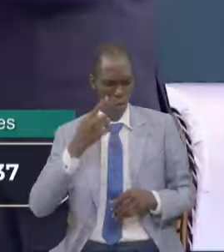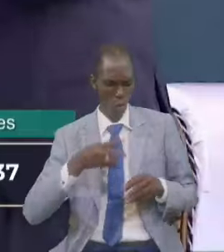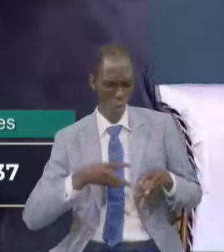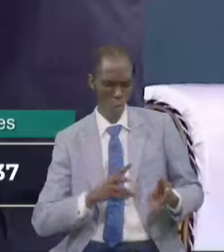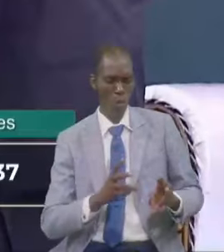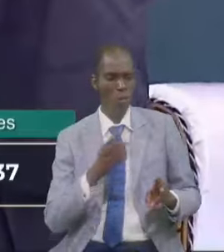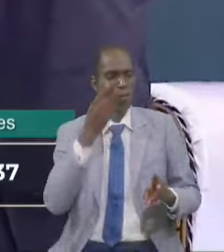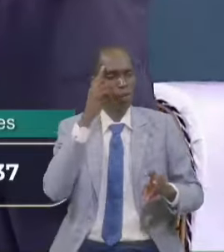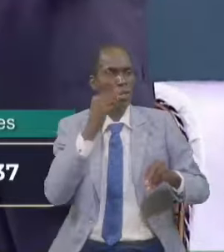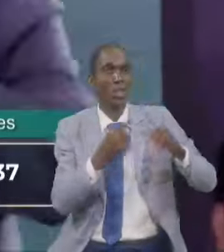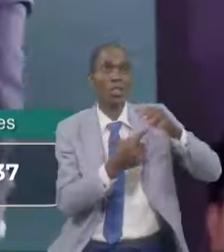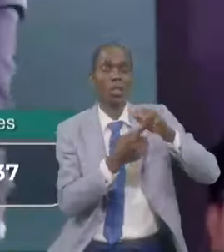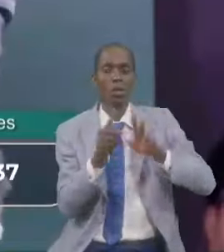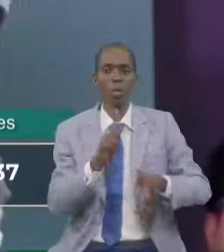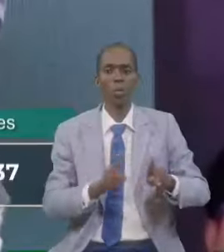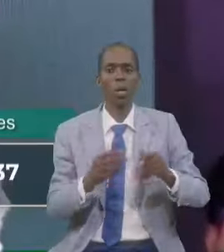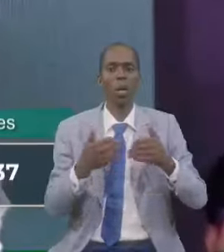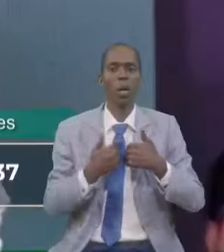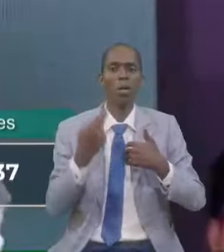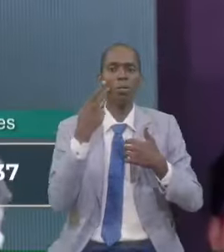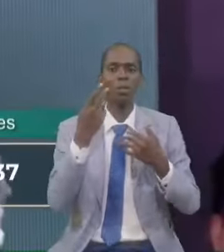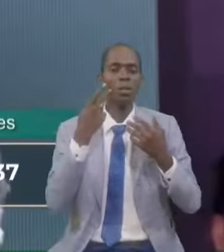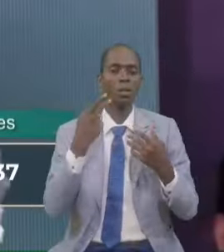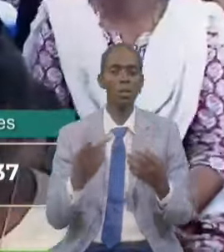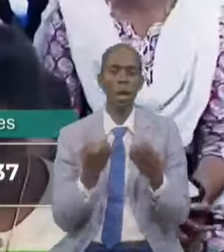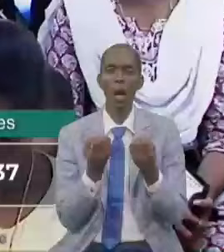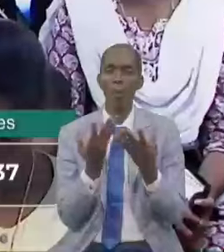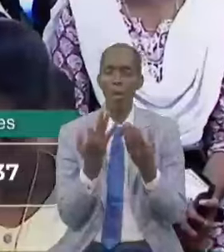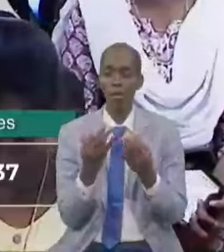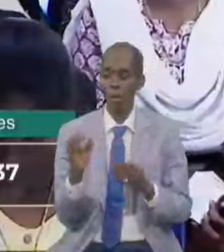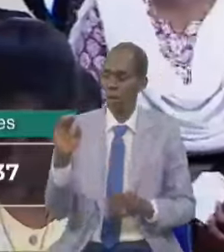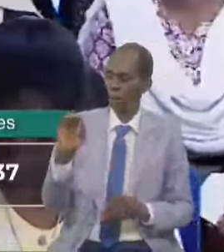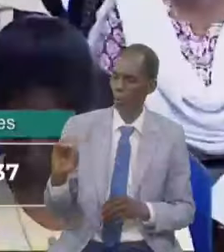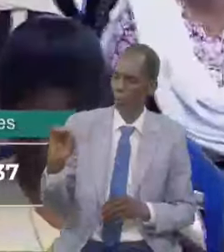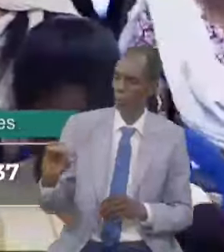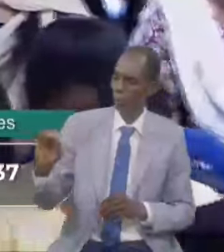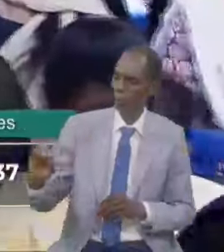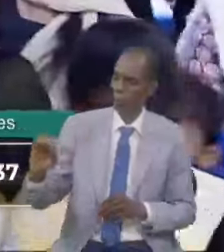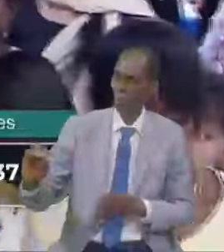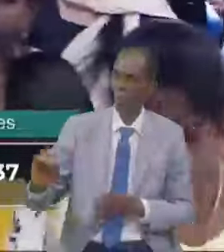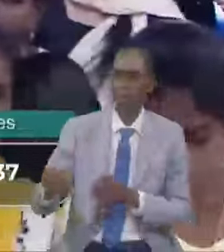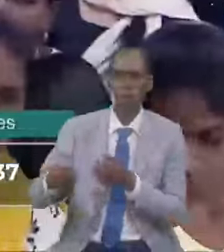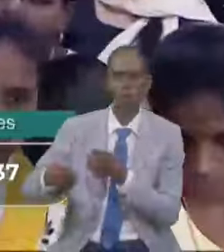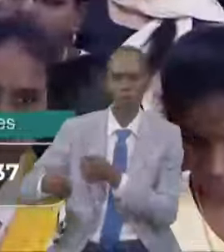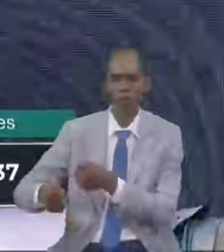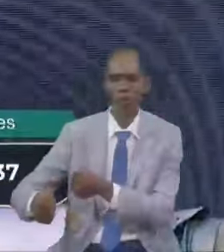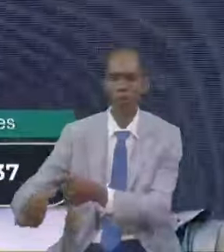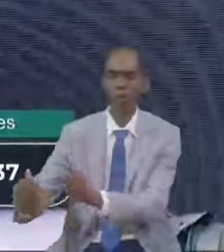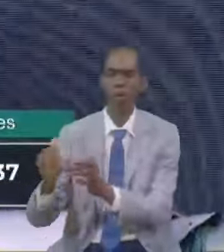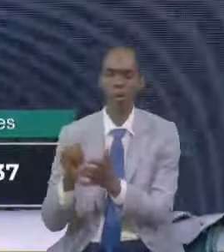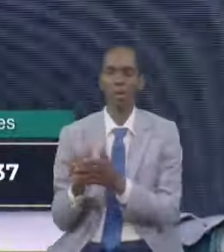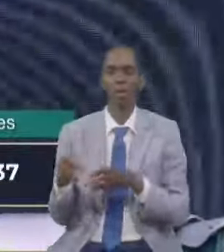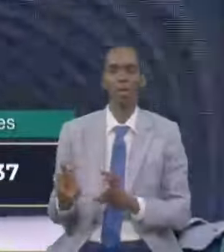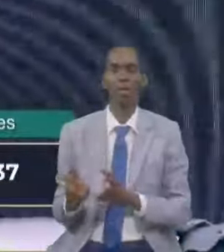you noticed how many zeros go on the broad way? మీరు గమనించండి ఎన్ని గుడ్డుస్తున్నాలు రహదారిలో వెళ్తున్నాయో. They all do